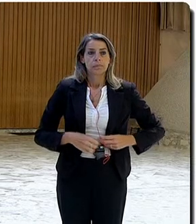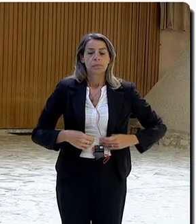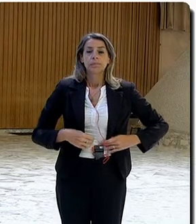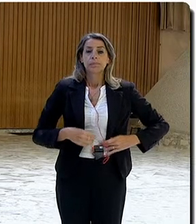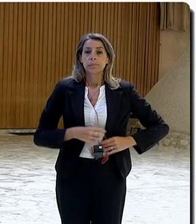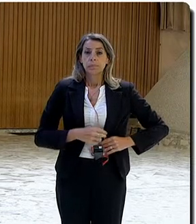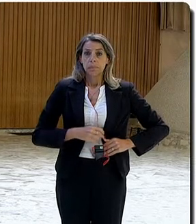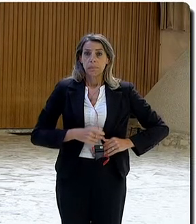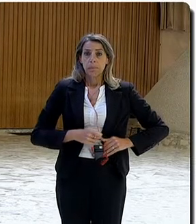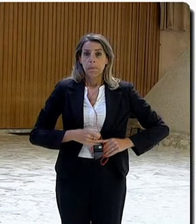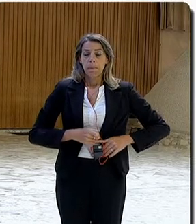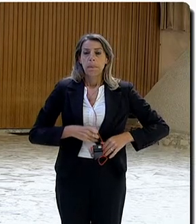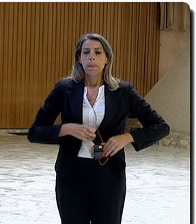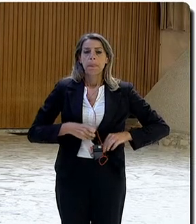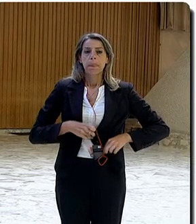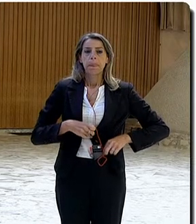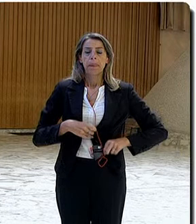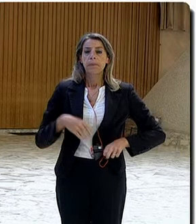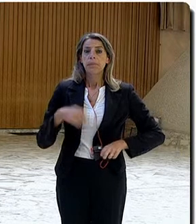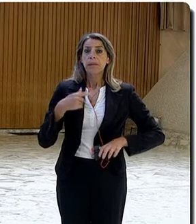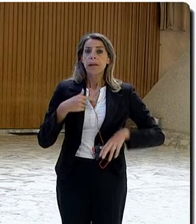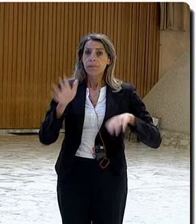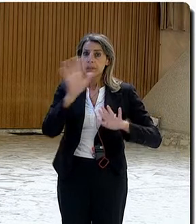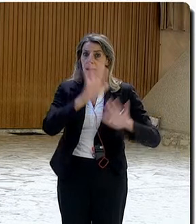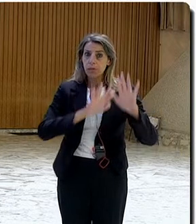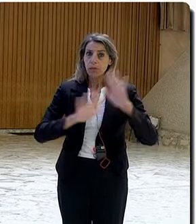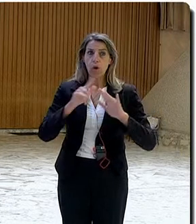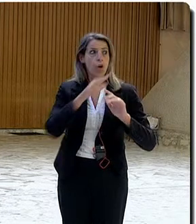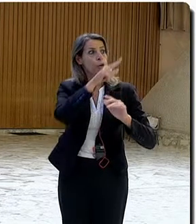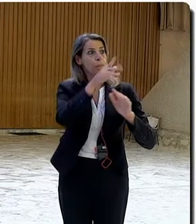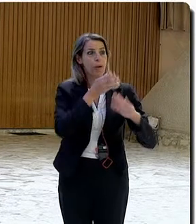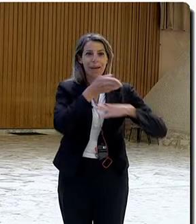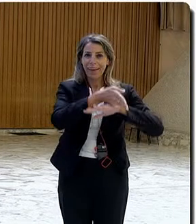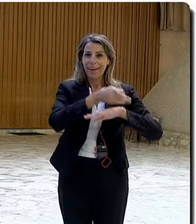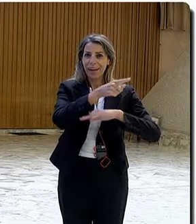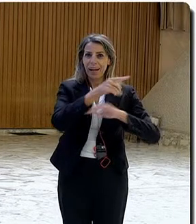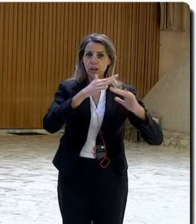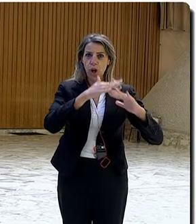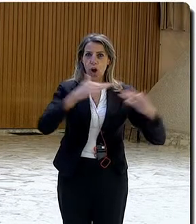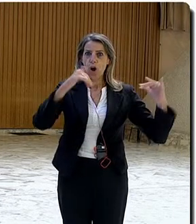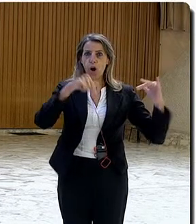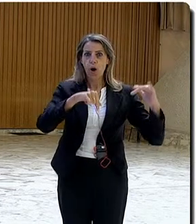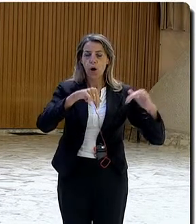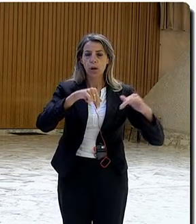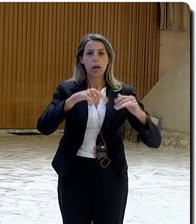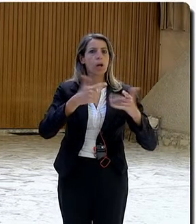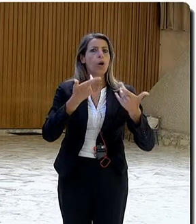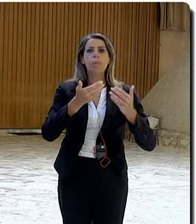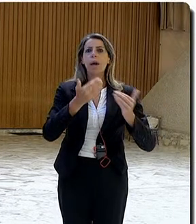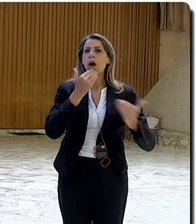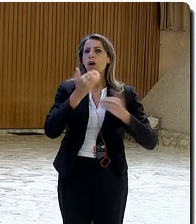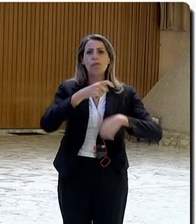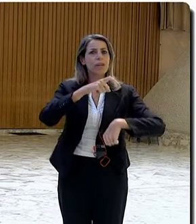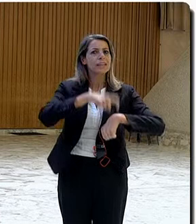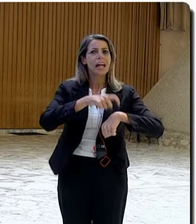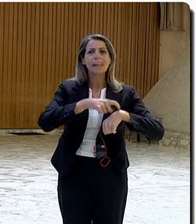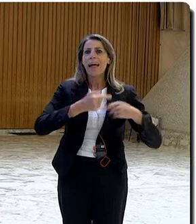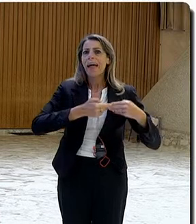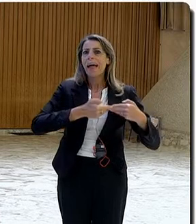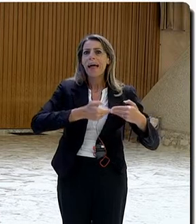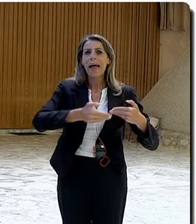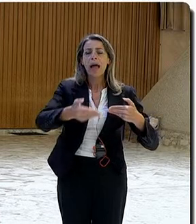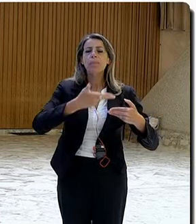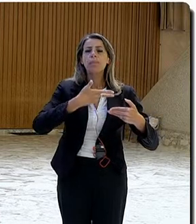Vi informo che nella hall saranno a disposizione per tutta la durata della conferenza